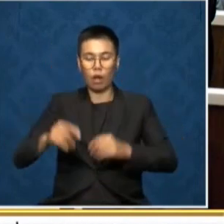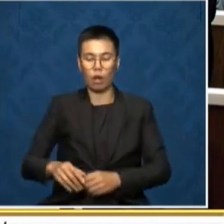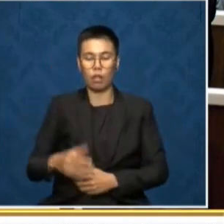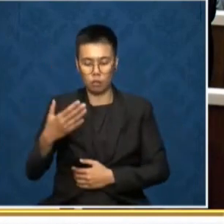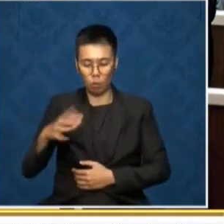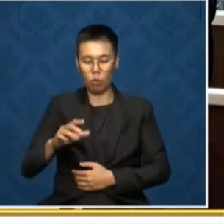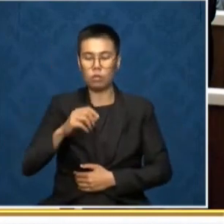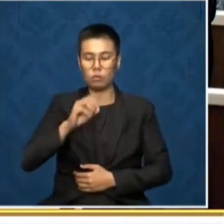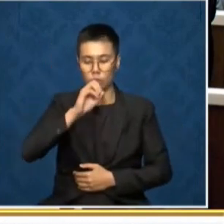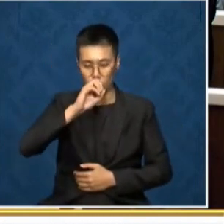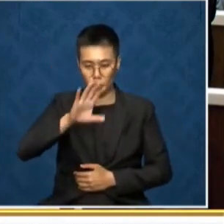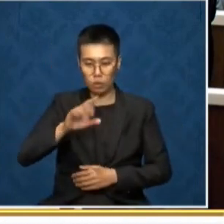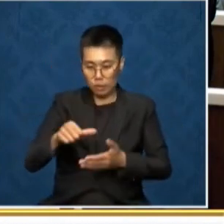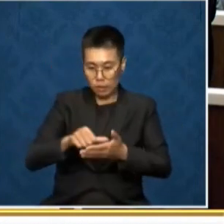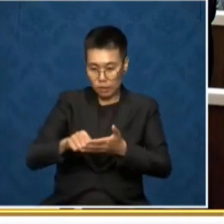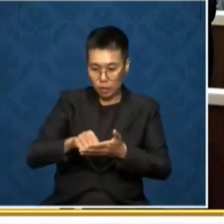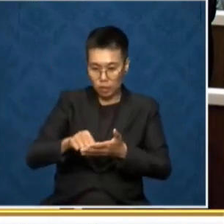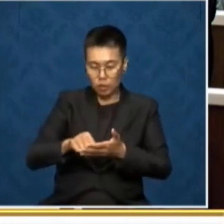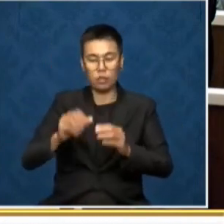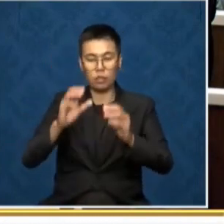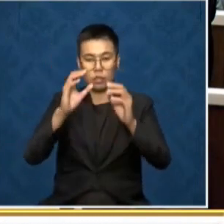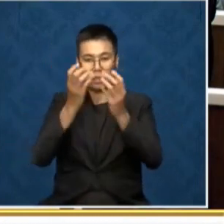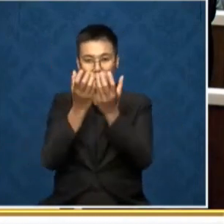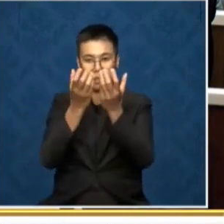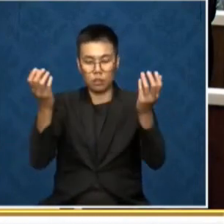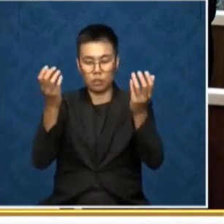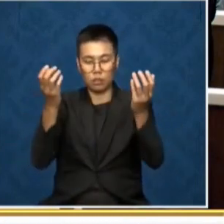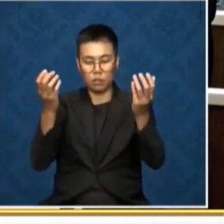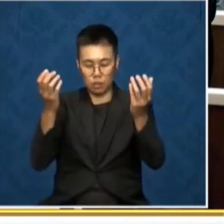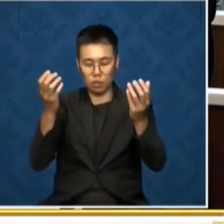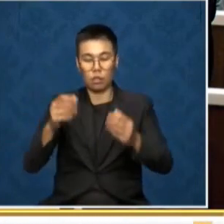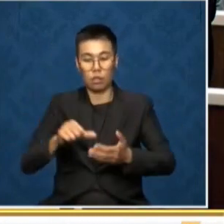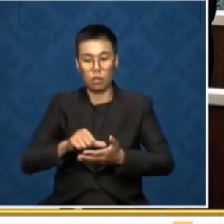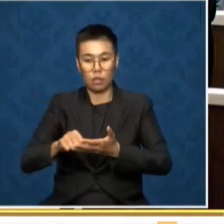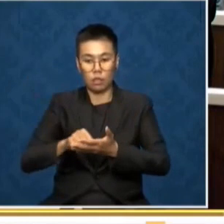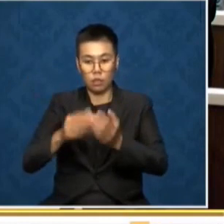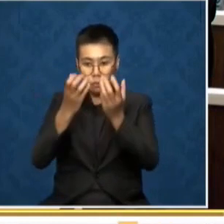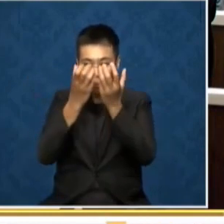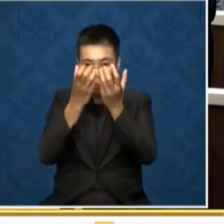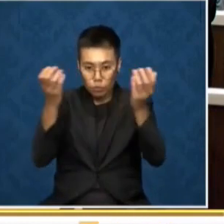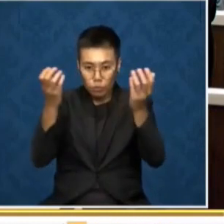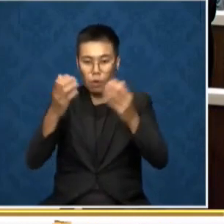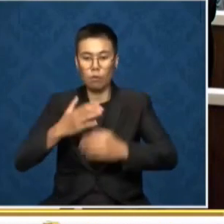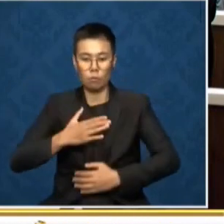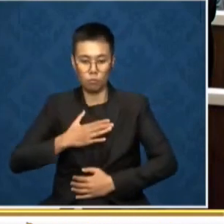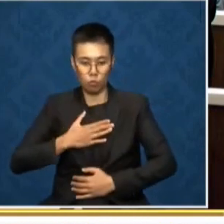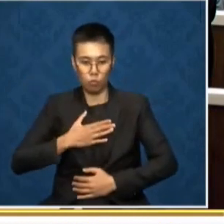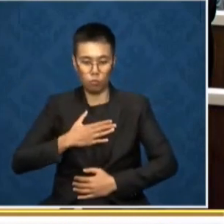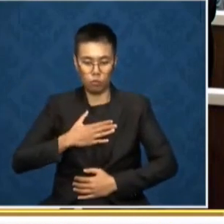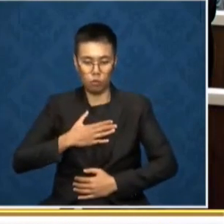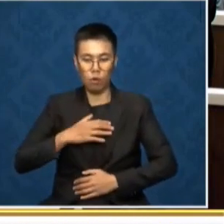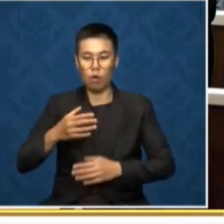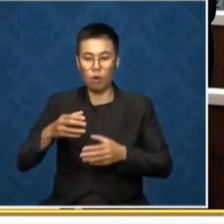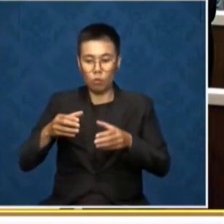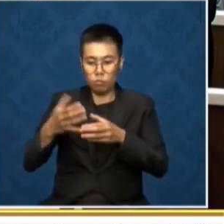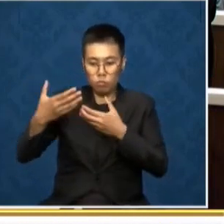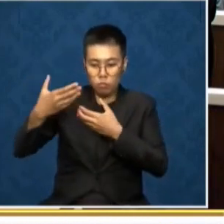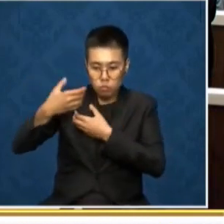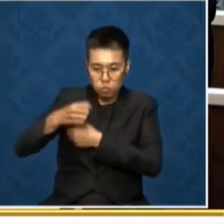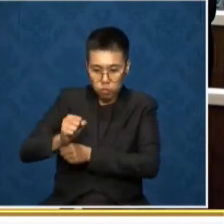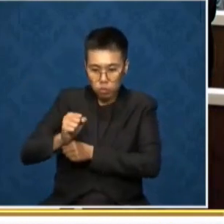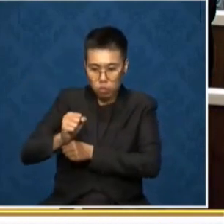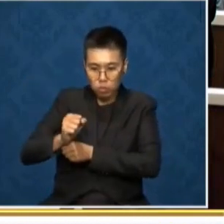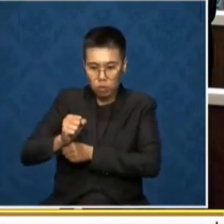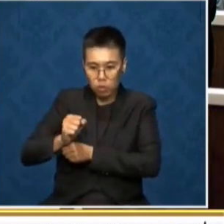รมนูญท่านประธานที่เคารพครับการแก้ไขรัฐธรรมนูญผมและพรรคประชาธิปัตย์เรามีจุ